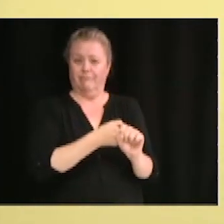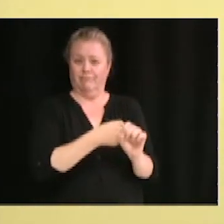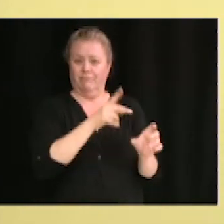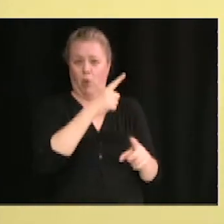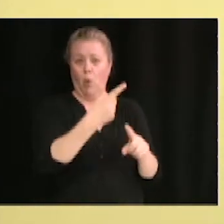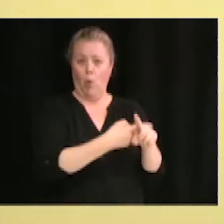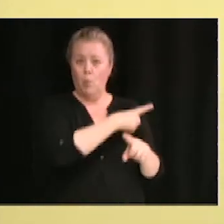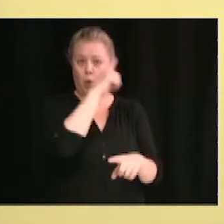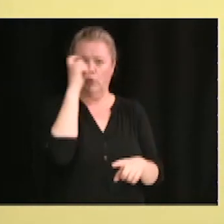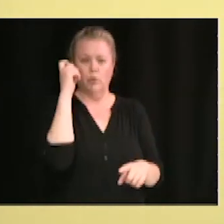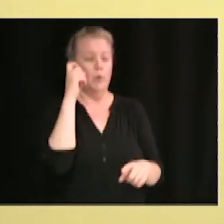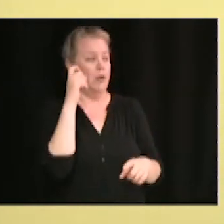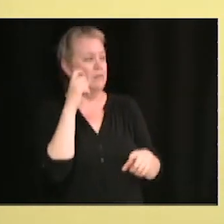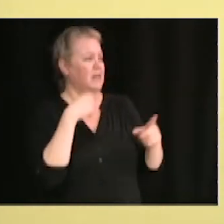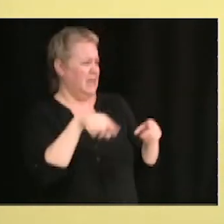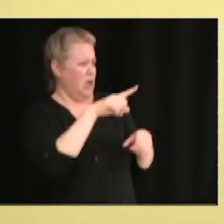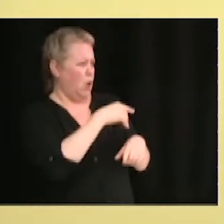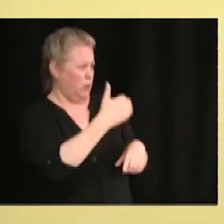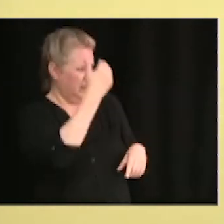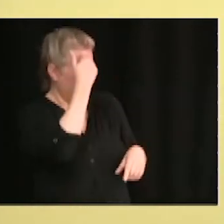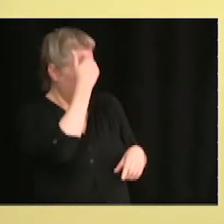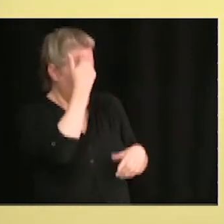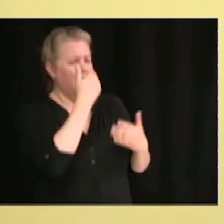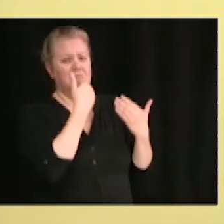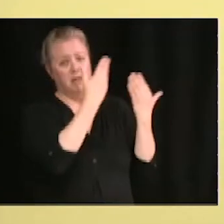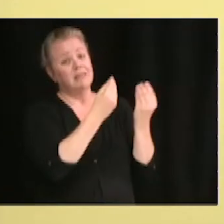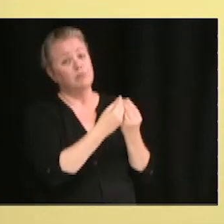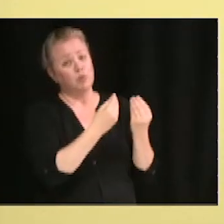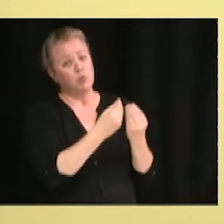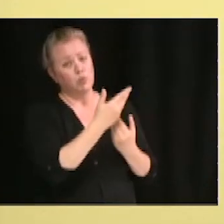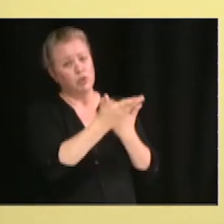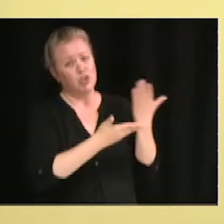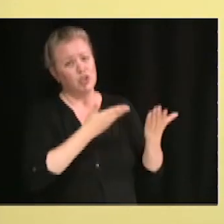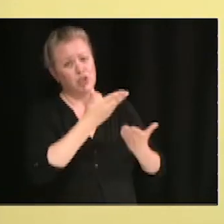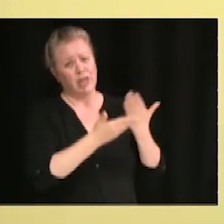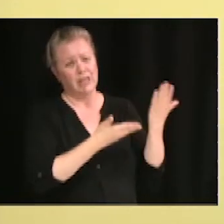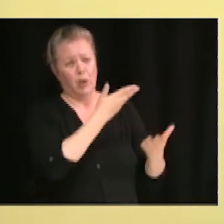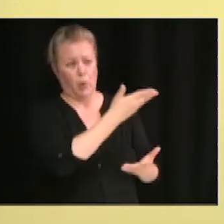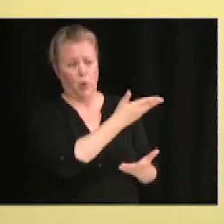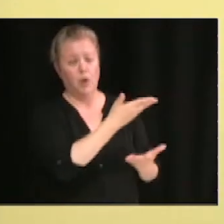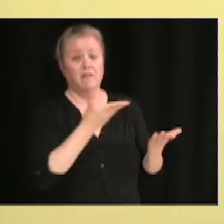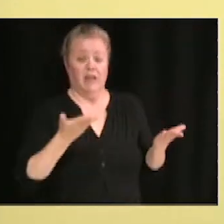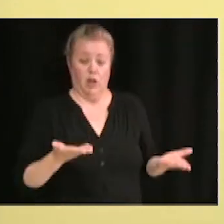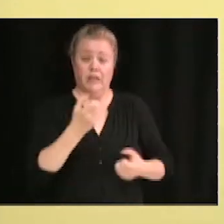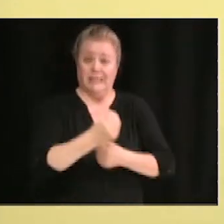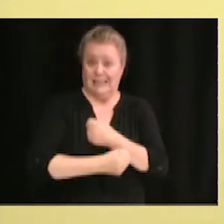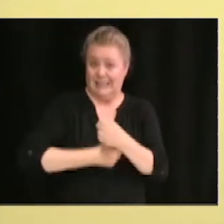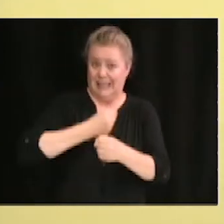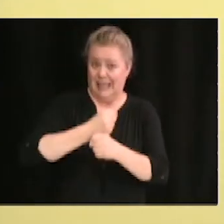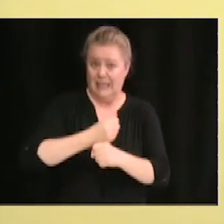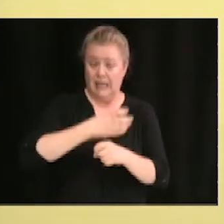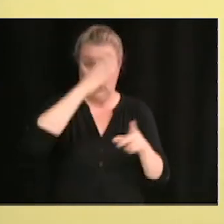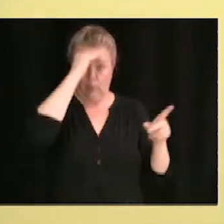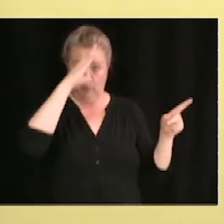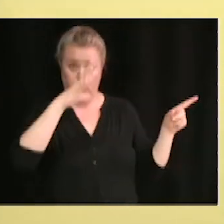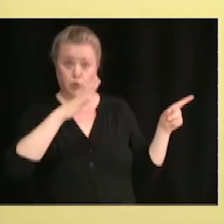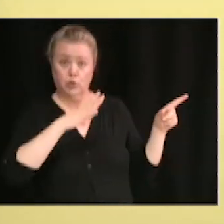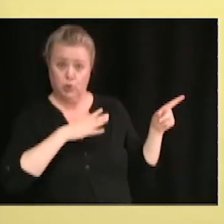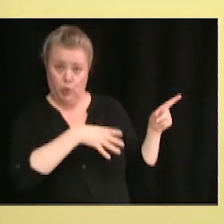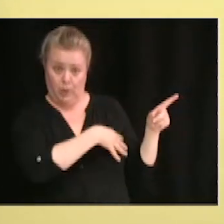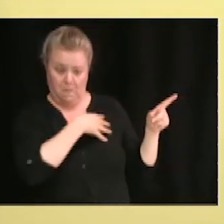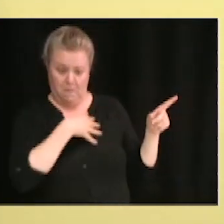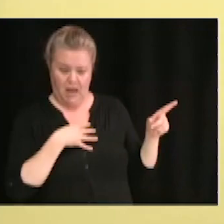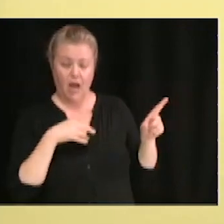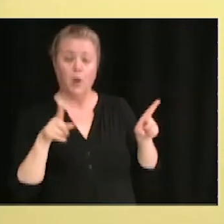merci de leur générosité. Puis cette année, on voulait faire un pas de plus. Donc, nous avons neuf élus, vous, M. le maire et M. le directeur général, qui ont